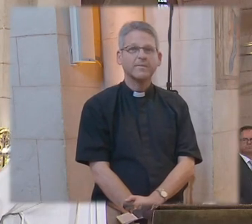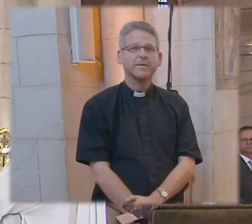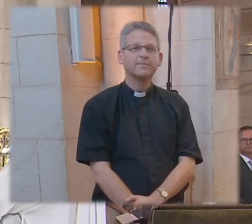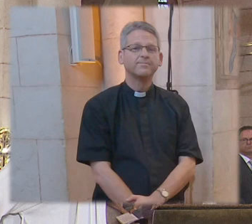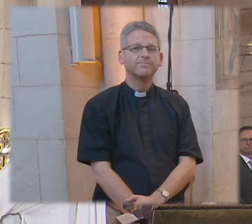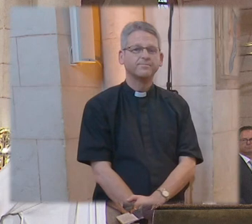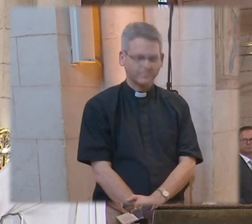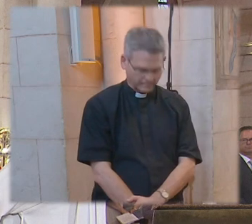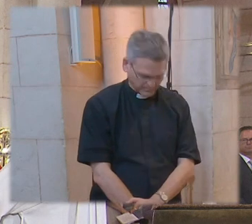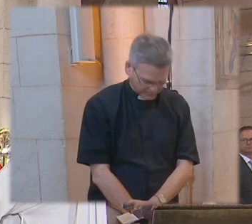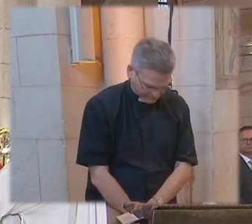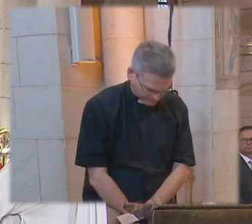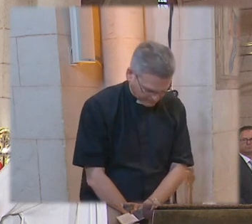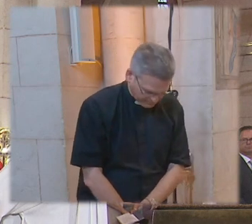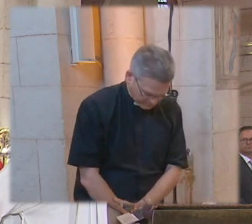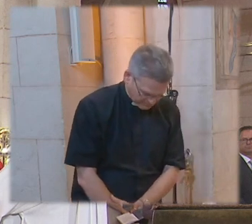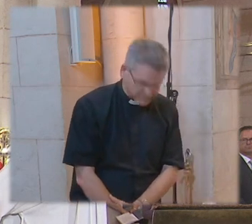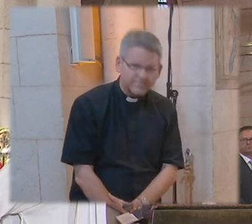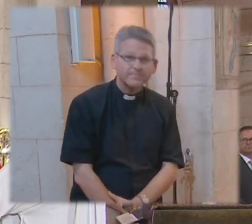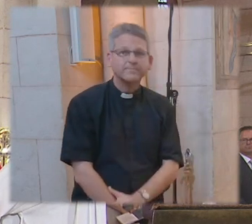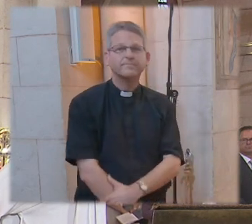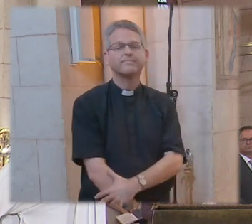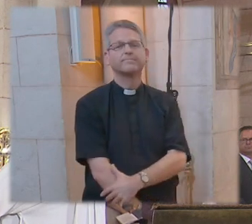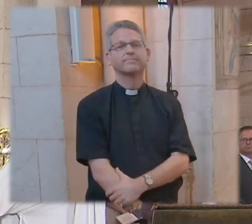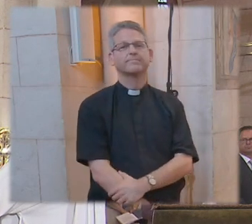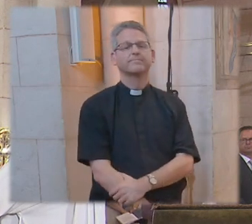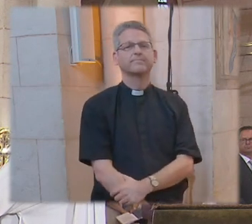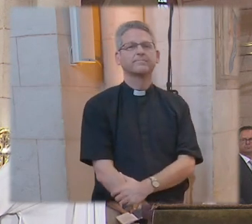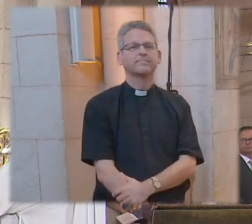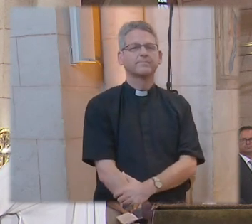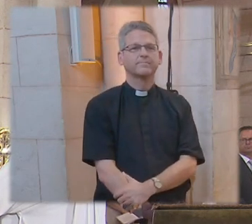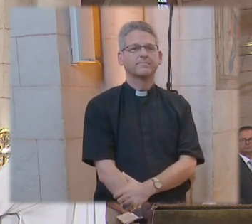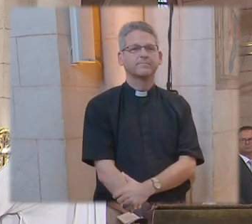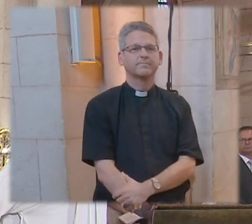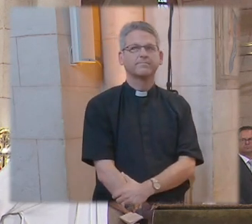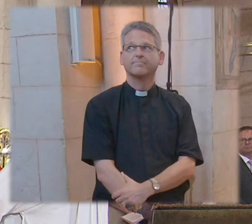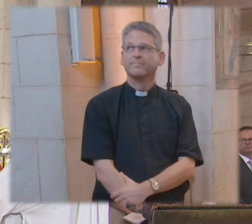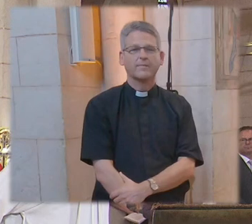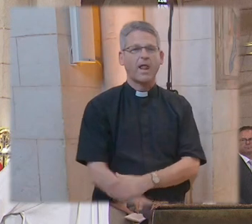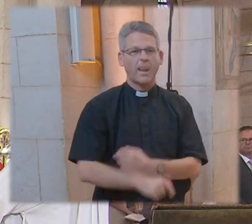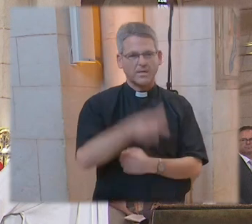Richard Henkes, Priester, Professor der Gesellschaft der katholischen Apostolates,